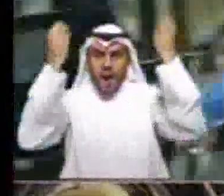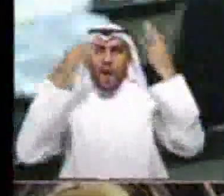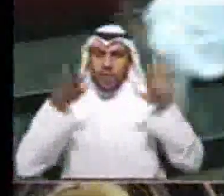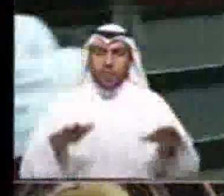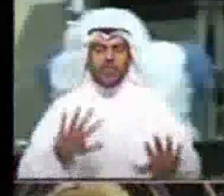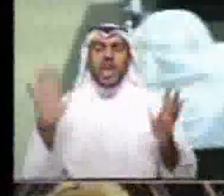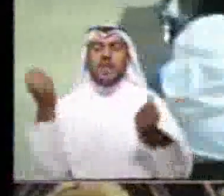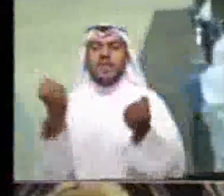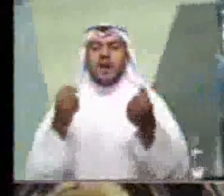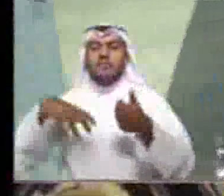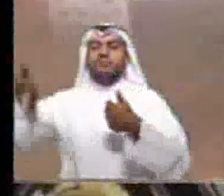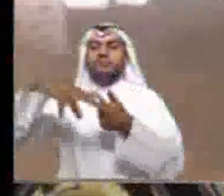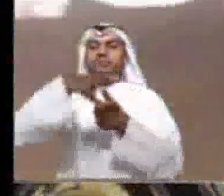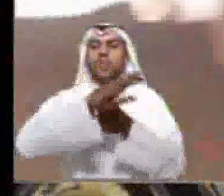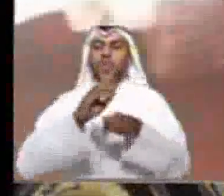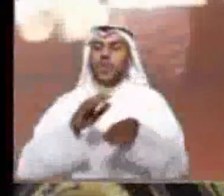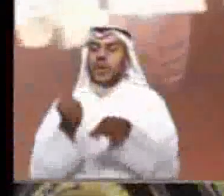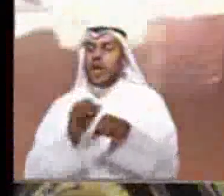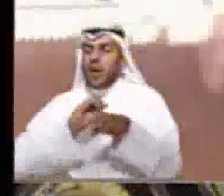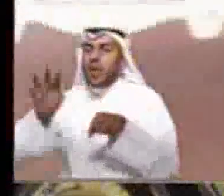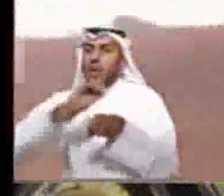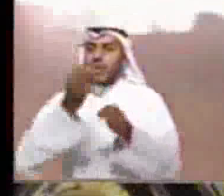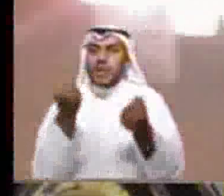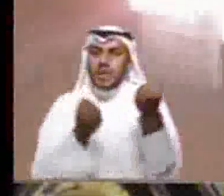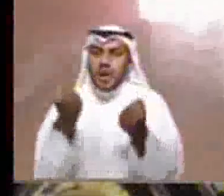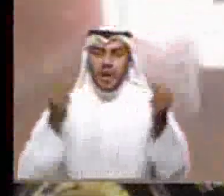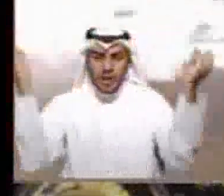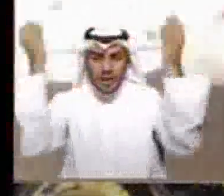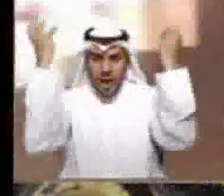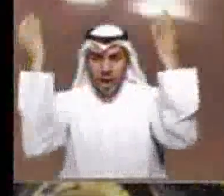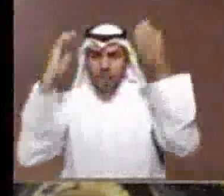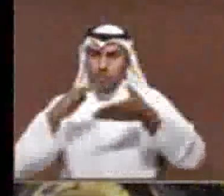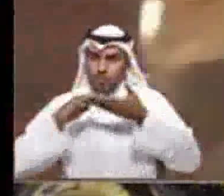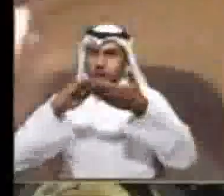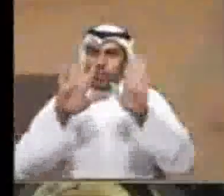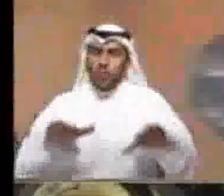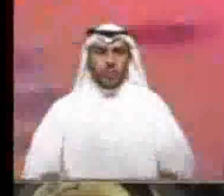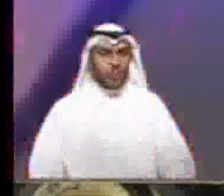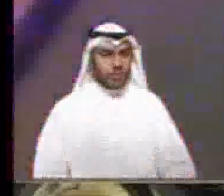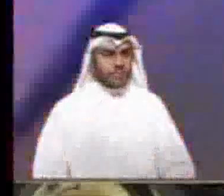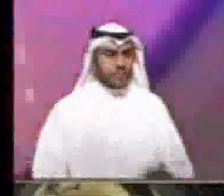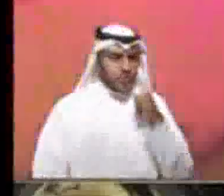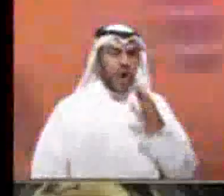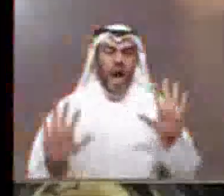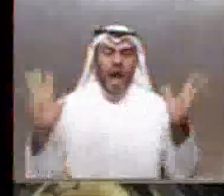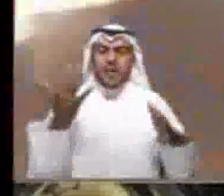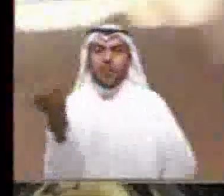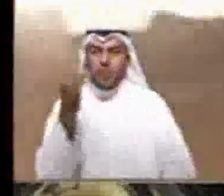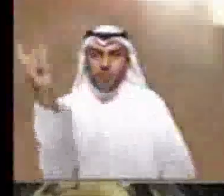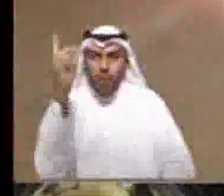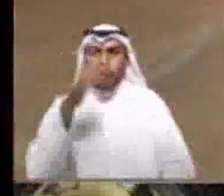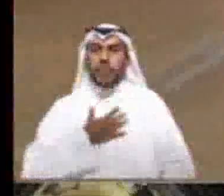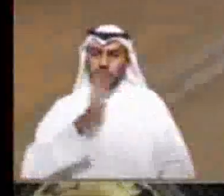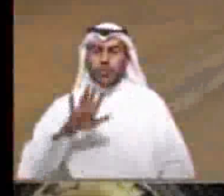نسب احتياج كل منطقة، إضافة إلى رفع الجاهزية في كل الأقسام تحسبا لأي ظرف طارئ في الأيام